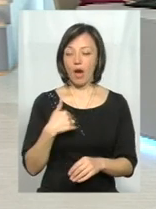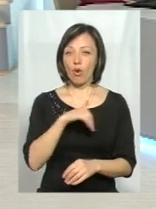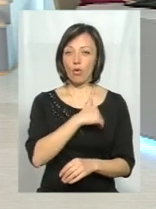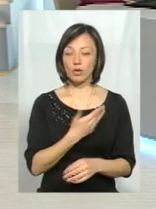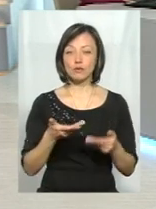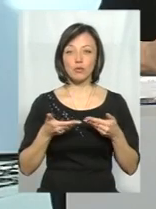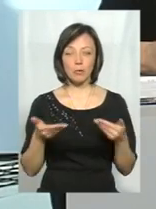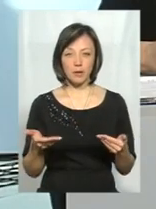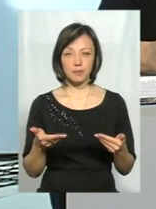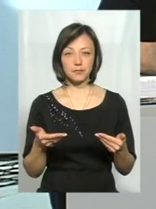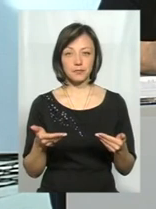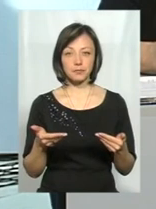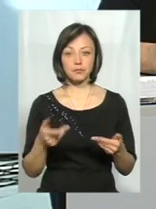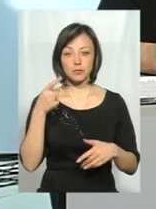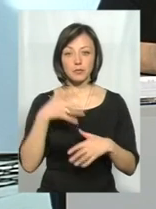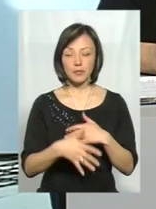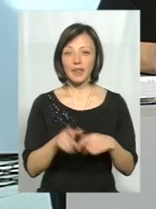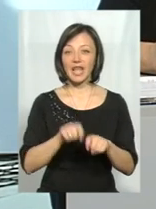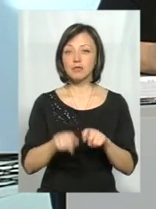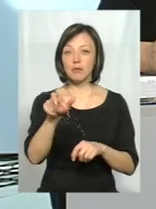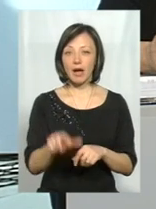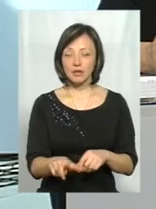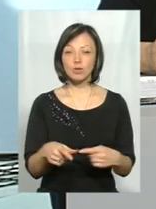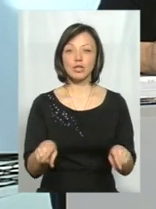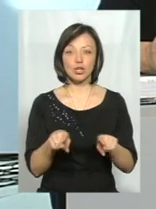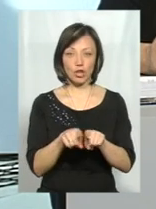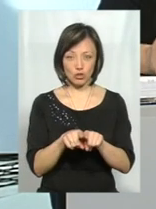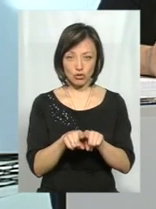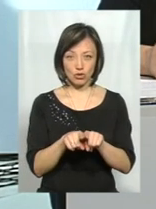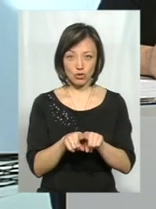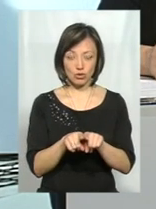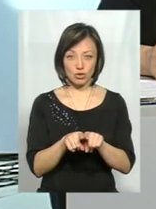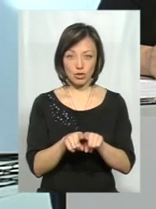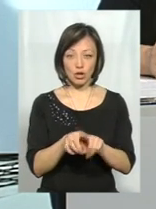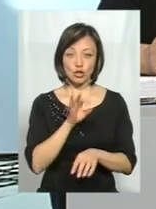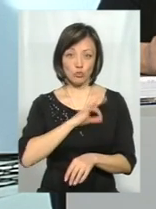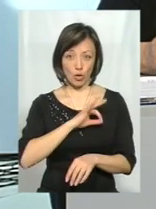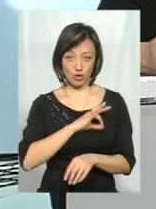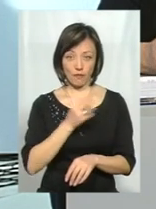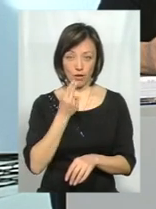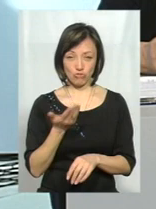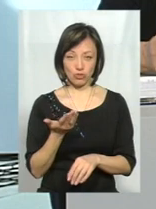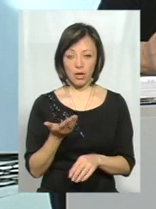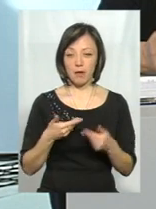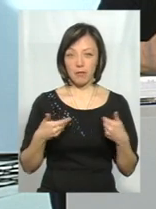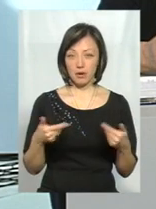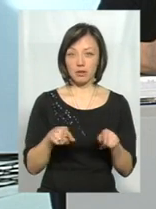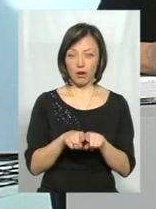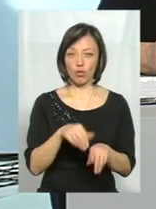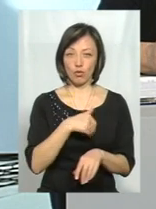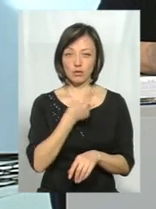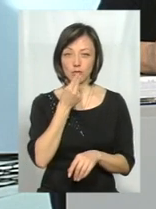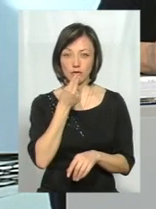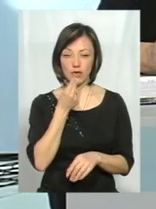ми розуміли, інспектор – це теж споживач. І ми також хочемо